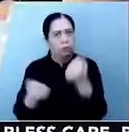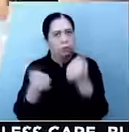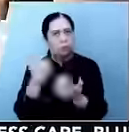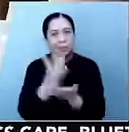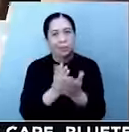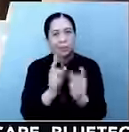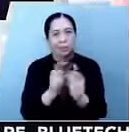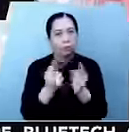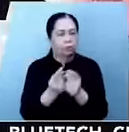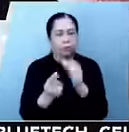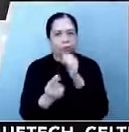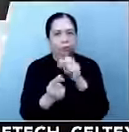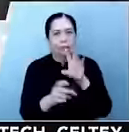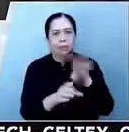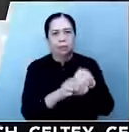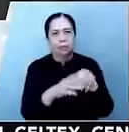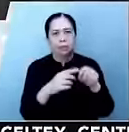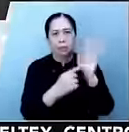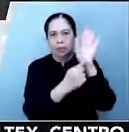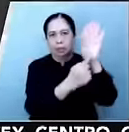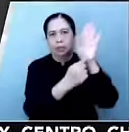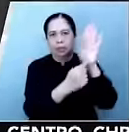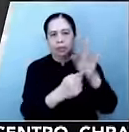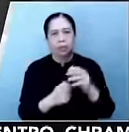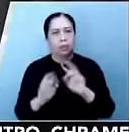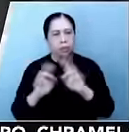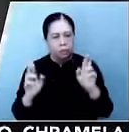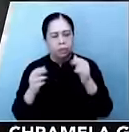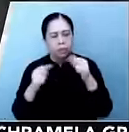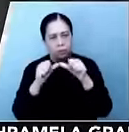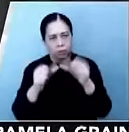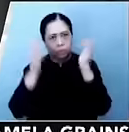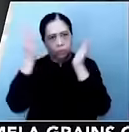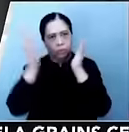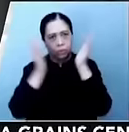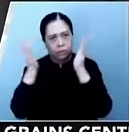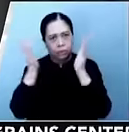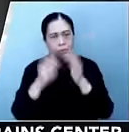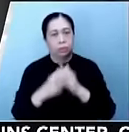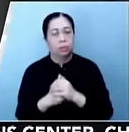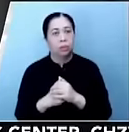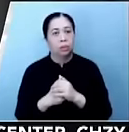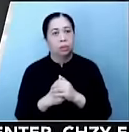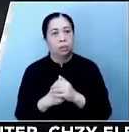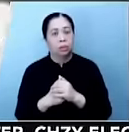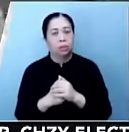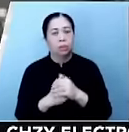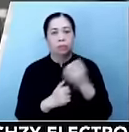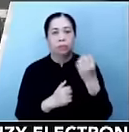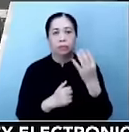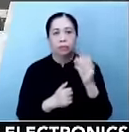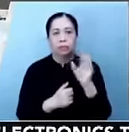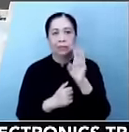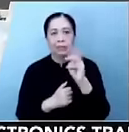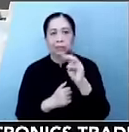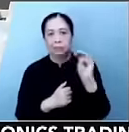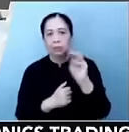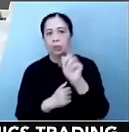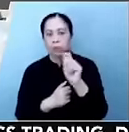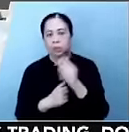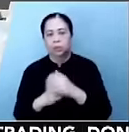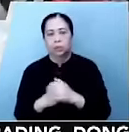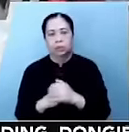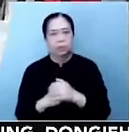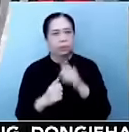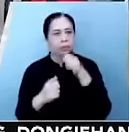sasali sa tigil pasada. Handa po kami magserbisyo sa darting na 15 at 16. Hindi naman nasasabay ang